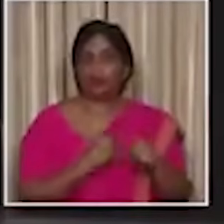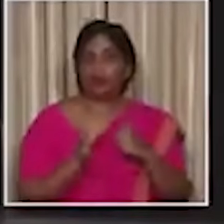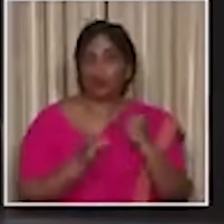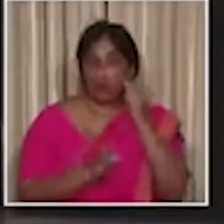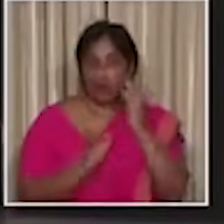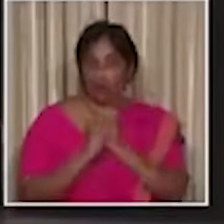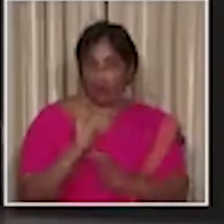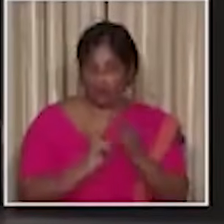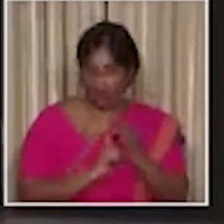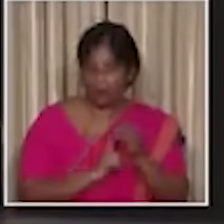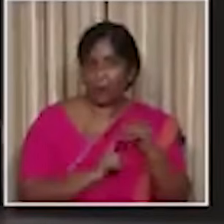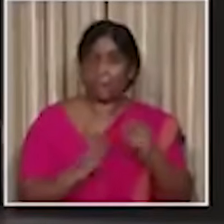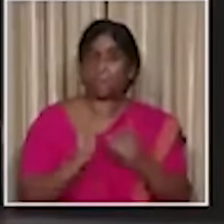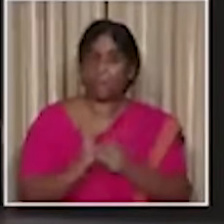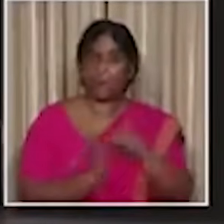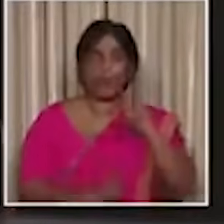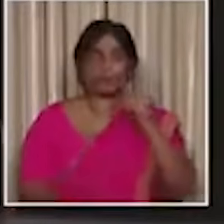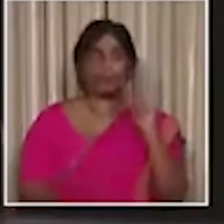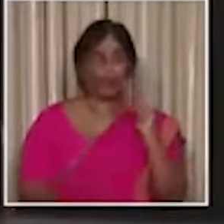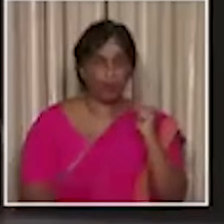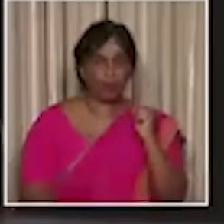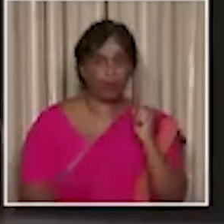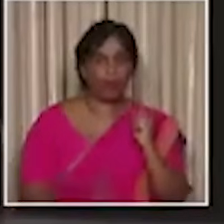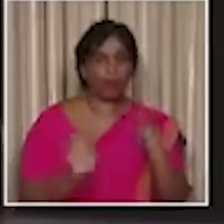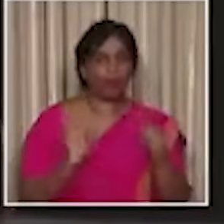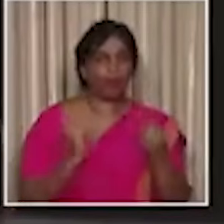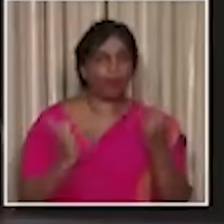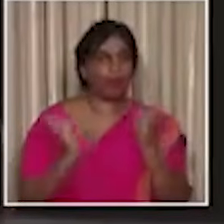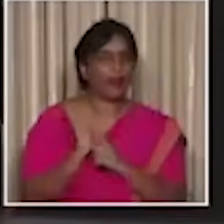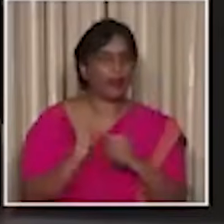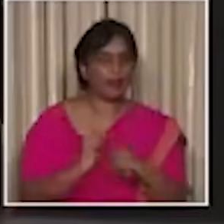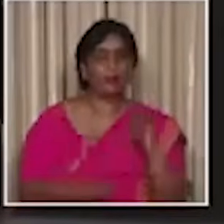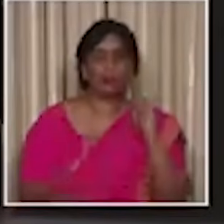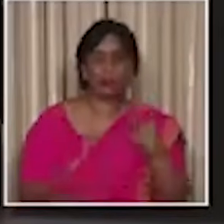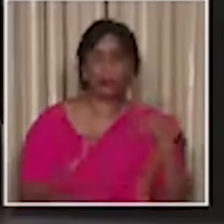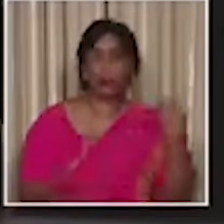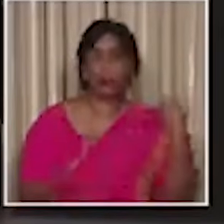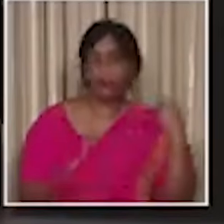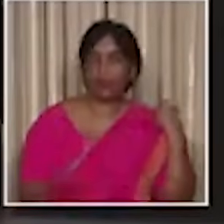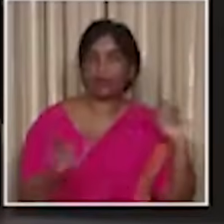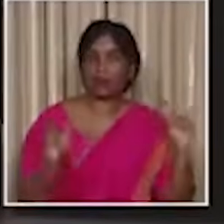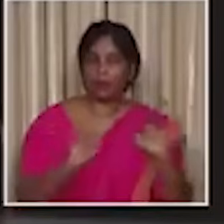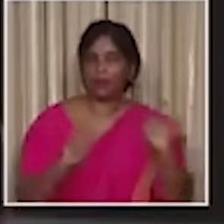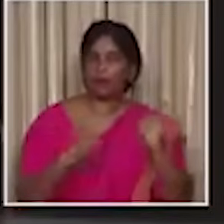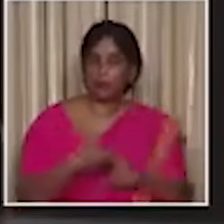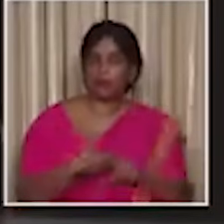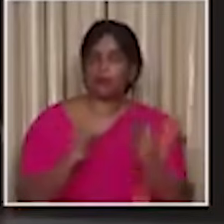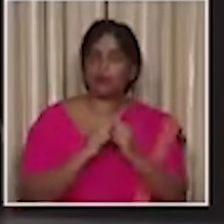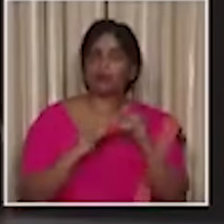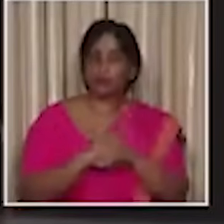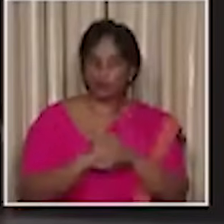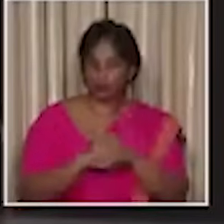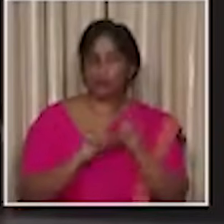ඇමතුමා මිලියන 150 කෝඩි ඔබතුමාගේ සහෝදර ඥාති හිතවත්තු වැඩ කරන්නේ පොස්ෆේට්